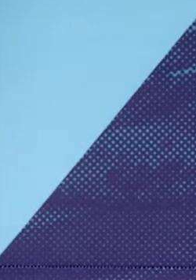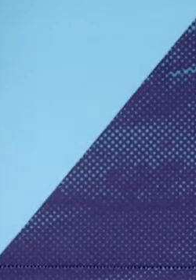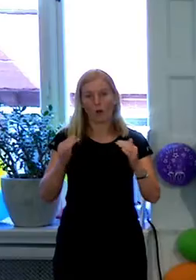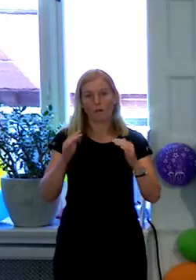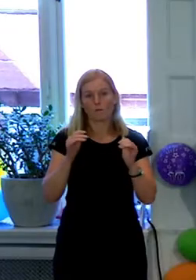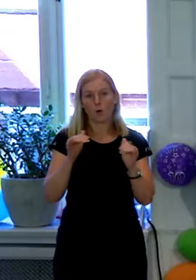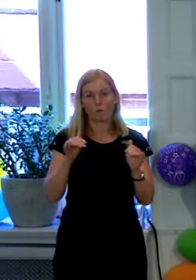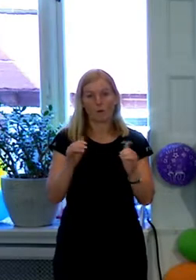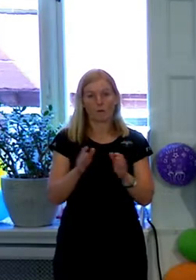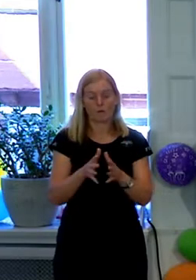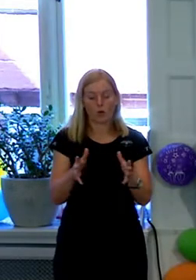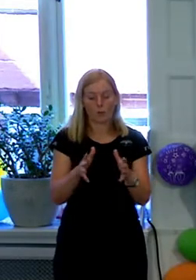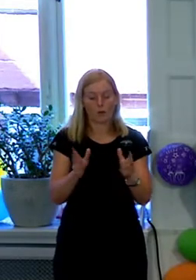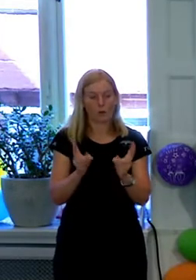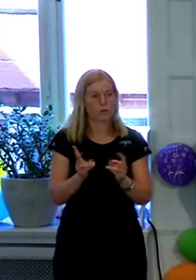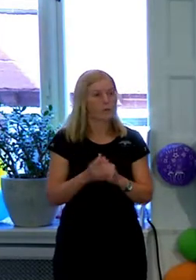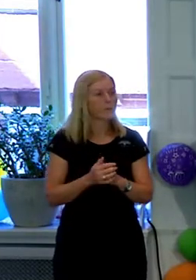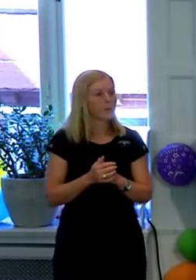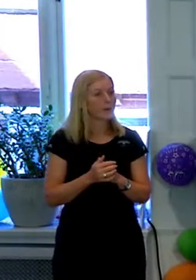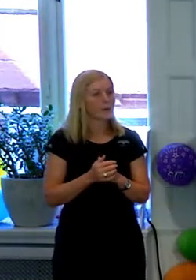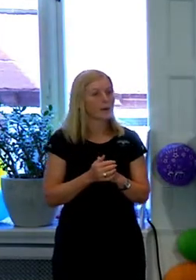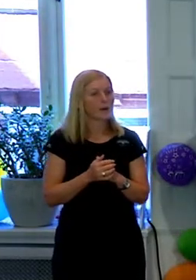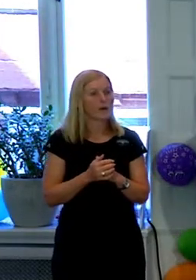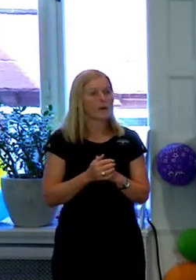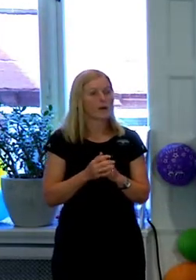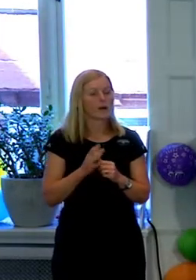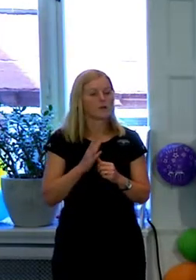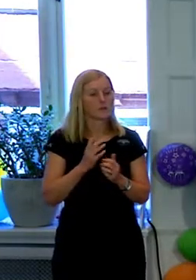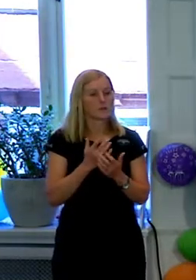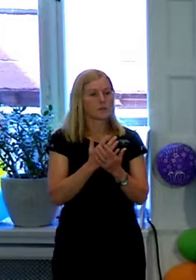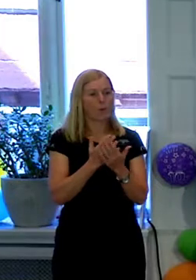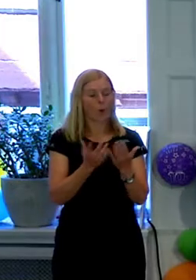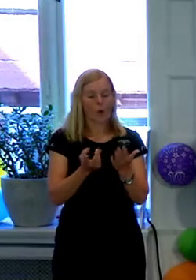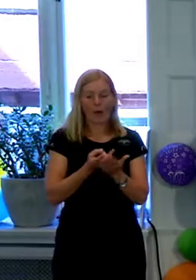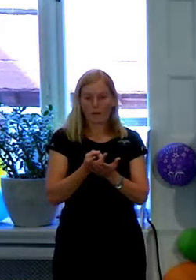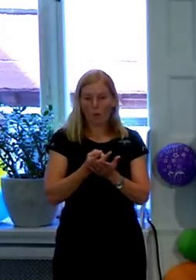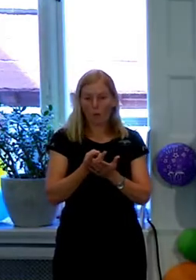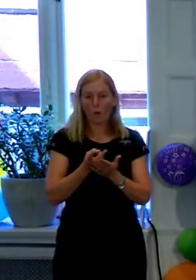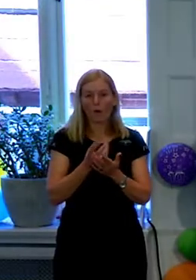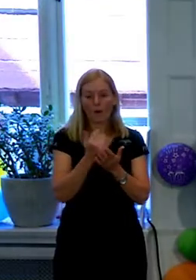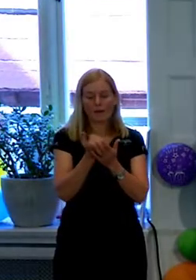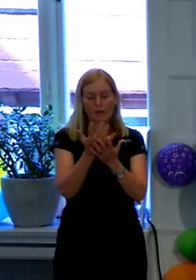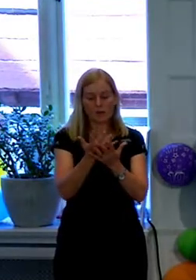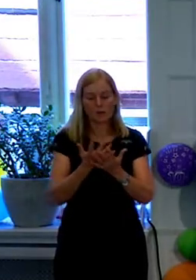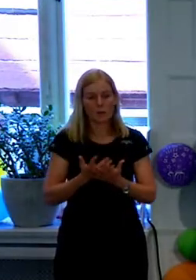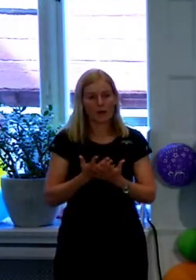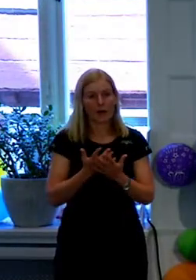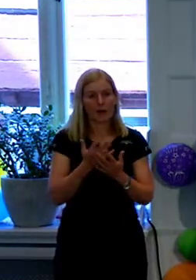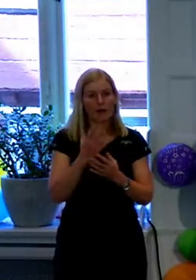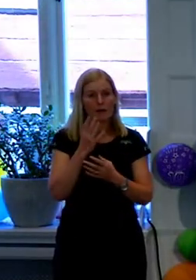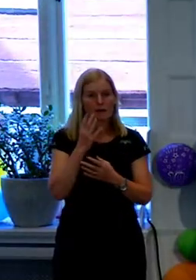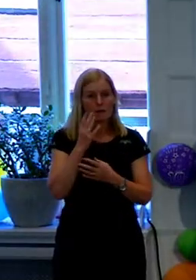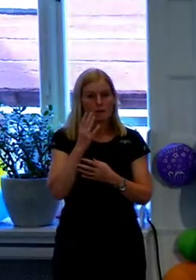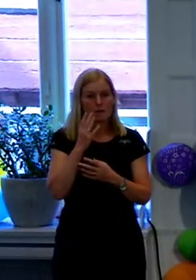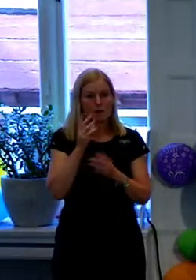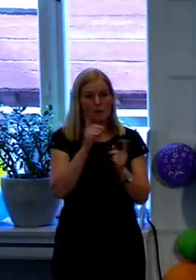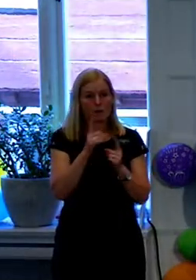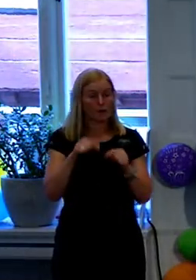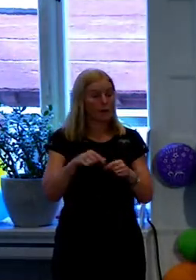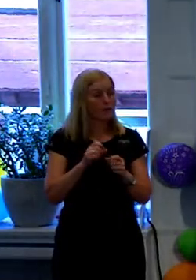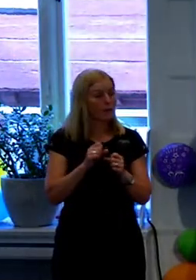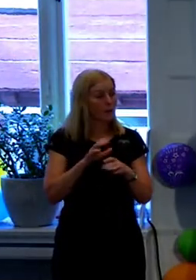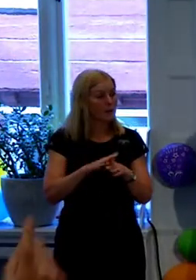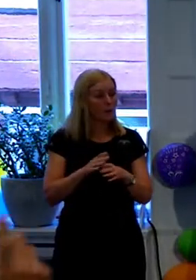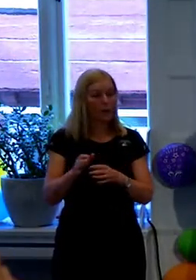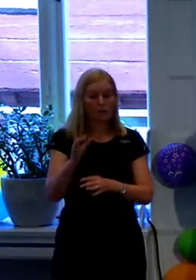öppnar. Det sitter ju många tågintresserade och infrastrukturintresserade människor här. Jag tänker att vi passar på att låta er ställa några frågor